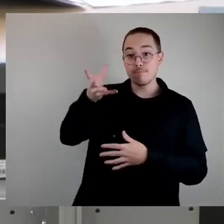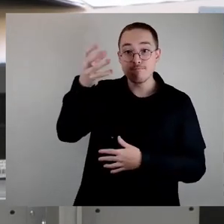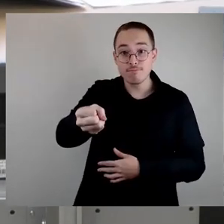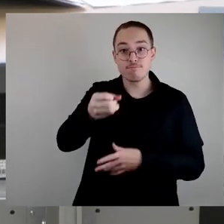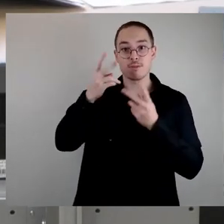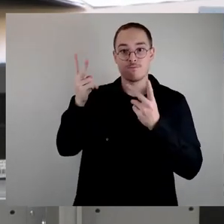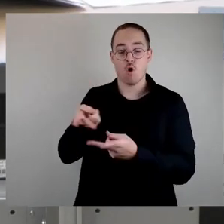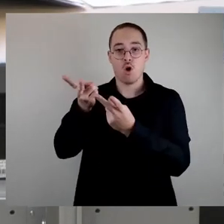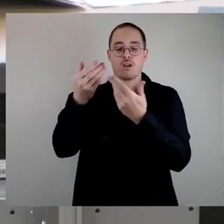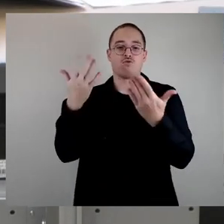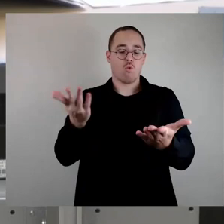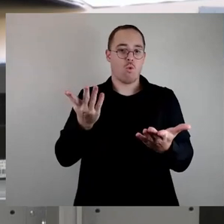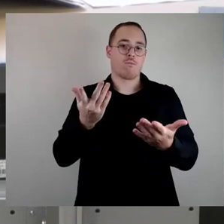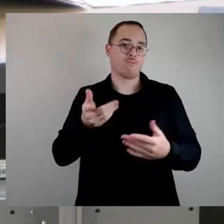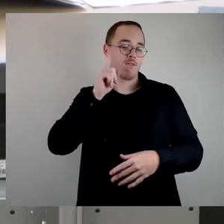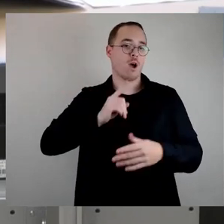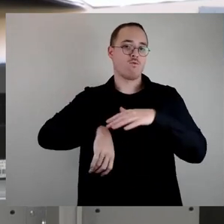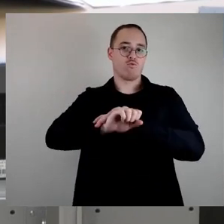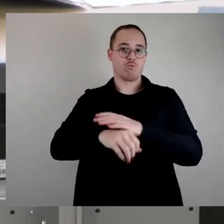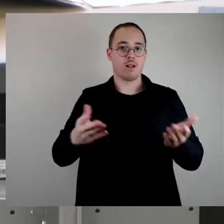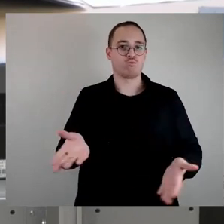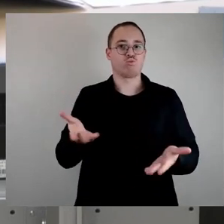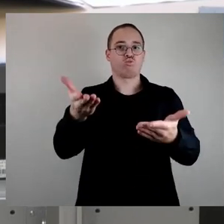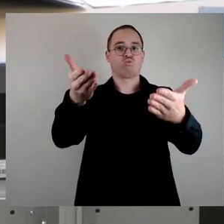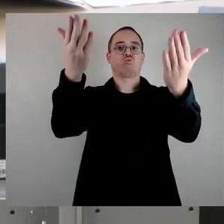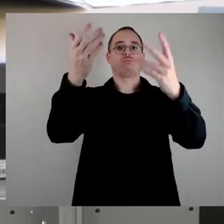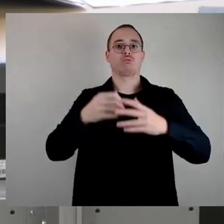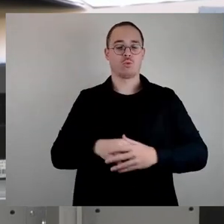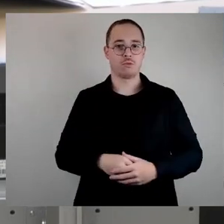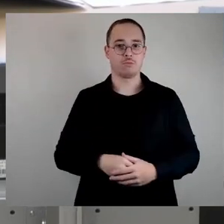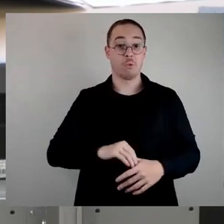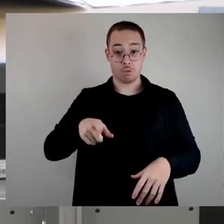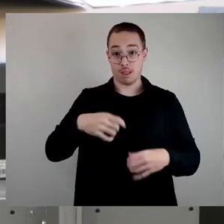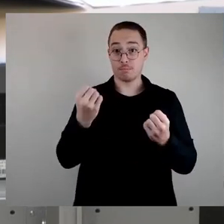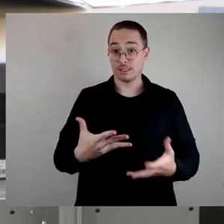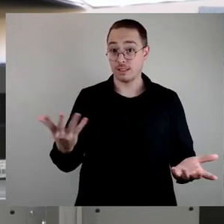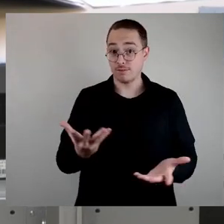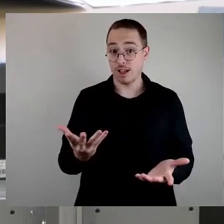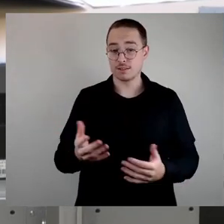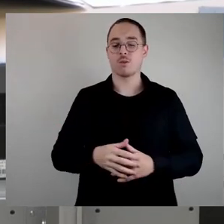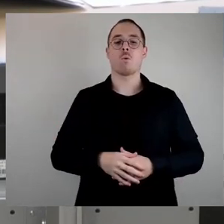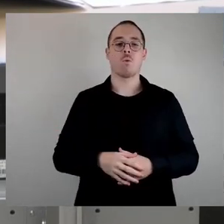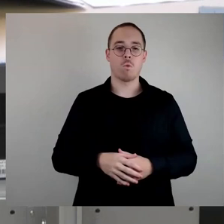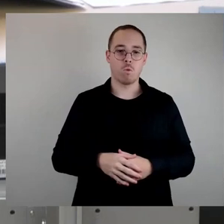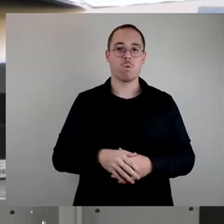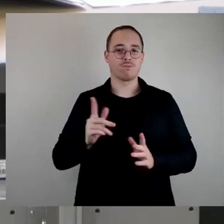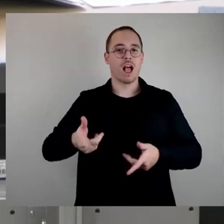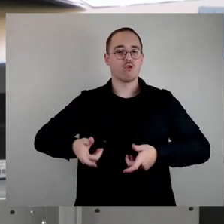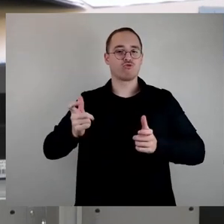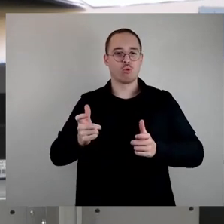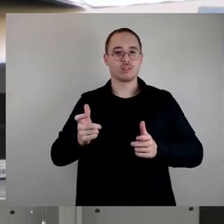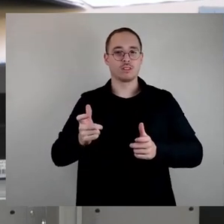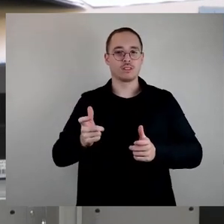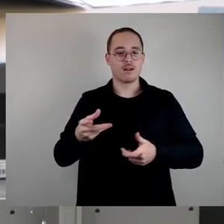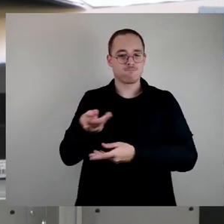voranbringen. Was ist dann passiert? Es war eine sehr, sehr anstrengende Ausschussbefassung mit